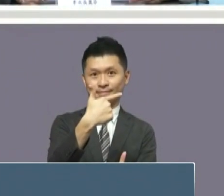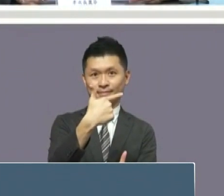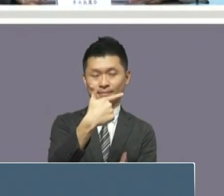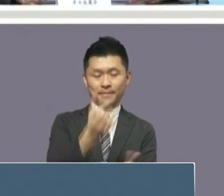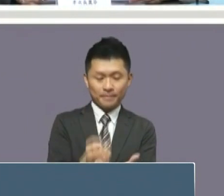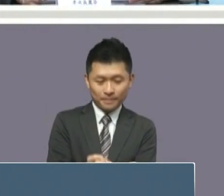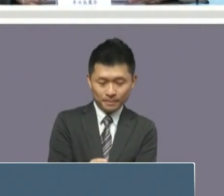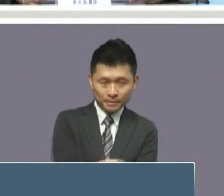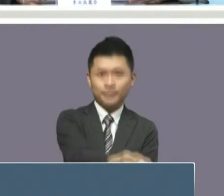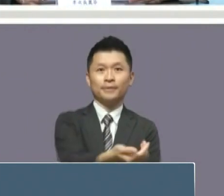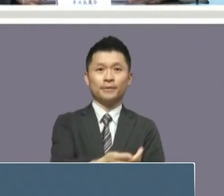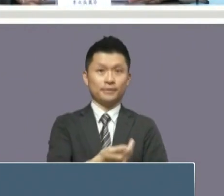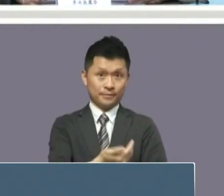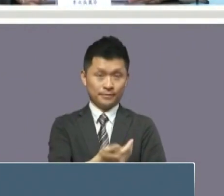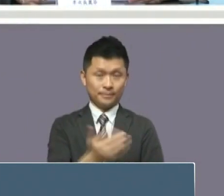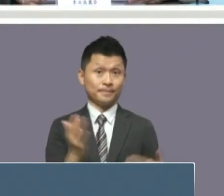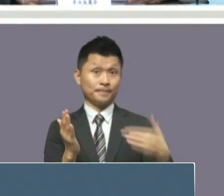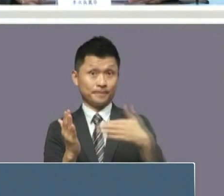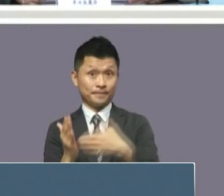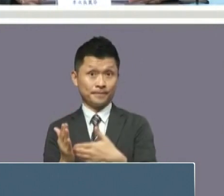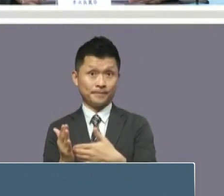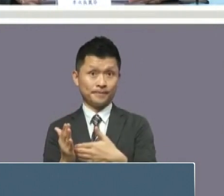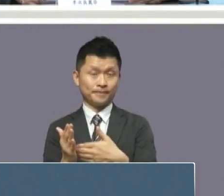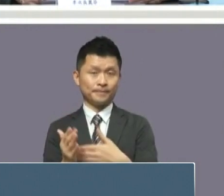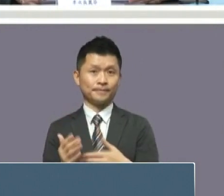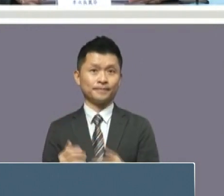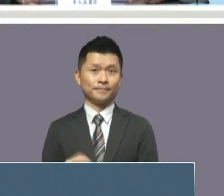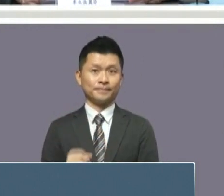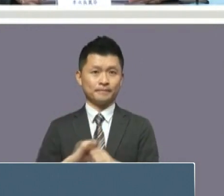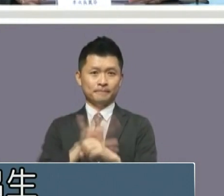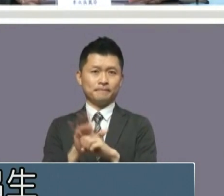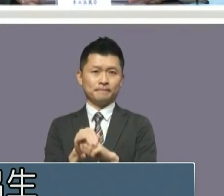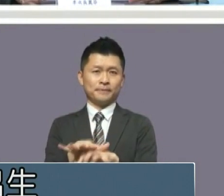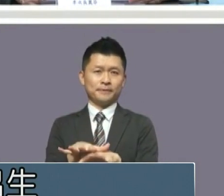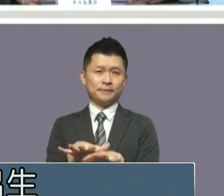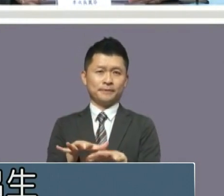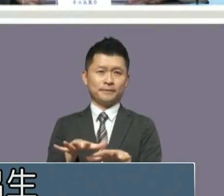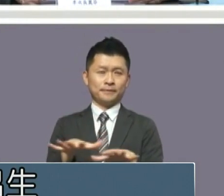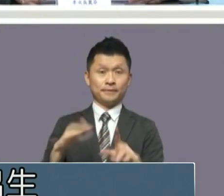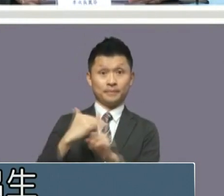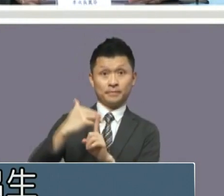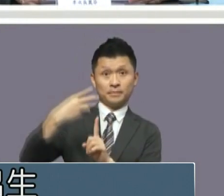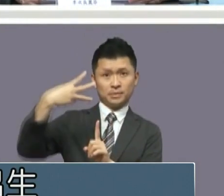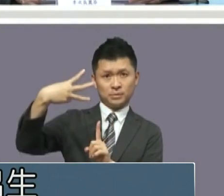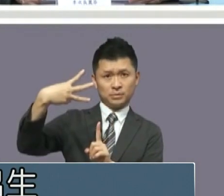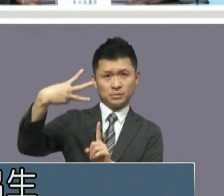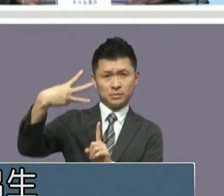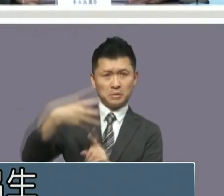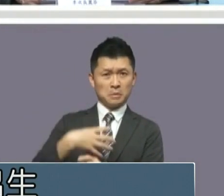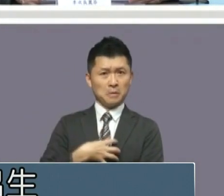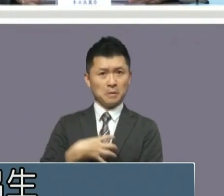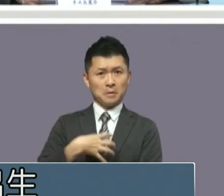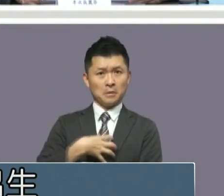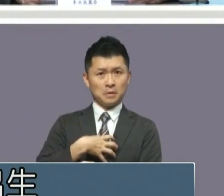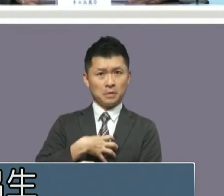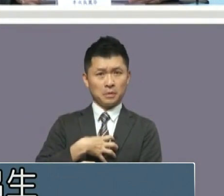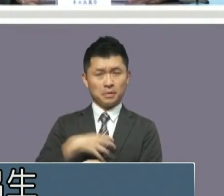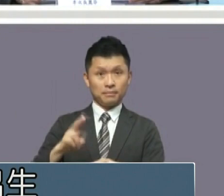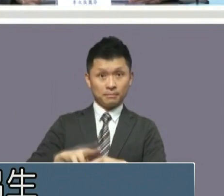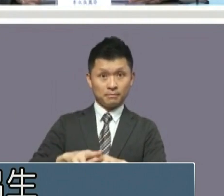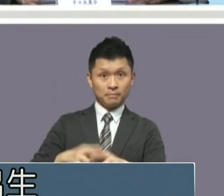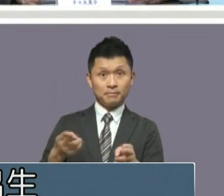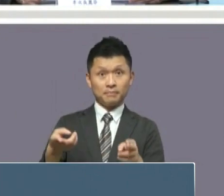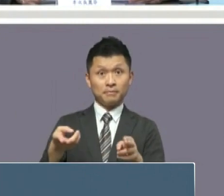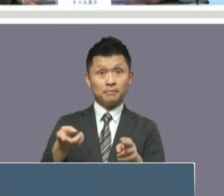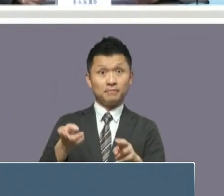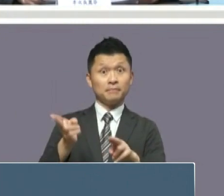出生的哈，自我们整个在 COVID-19 的第三级疫情警戒全面解除前出